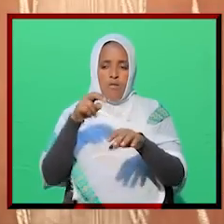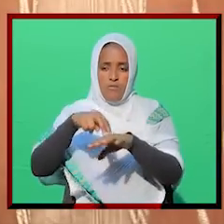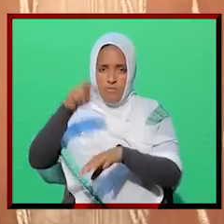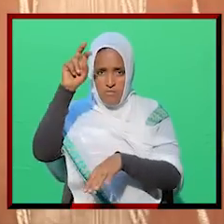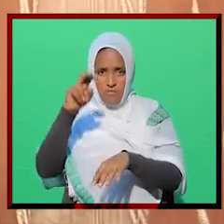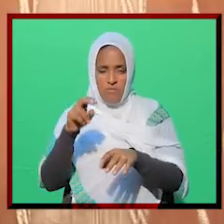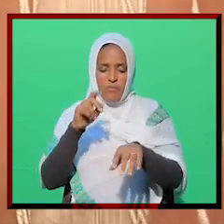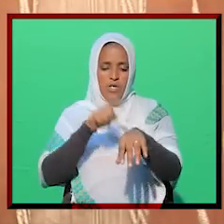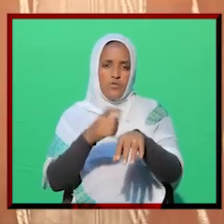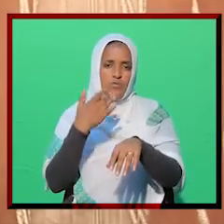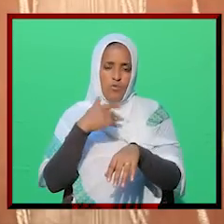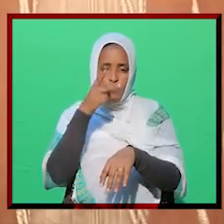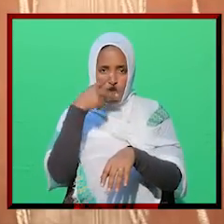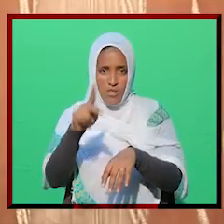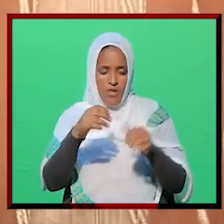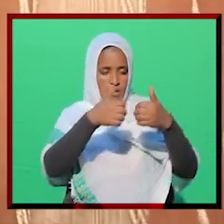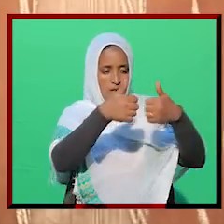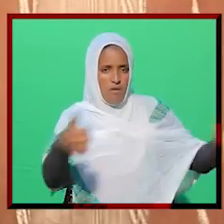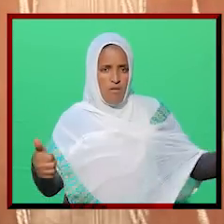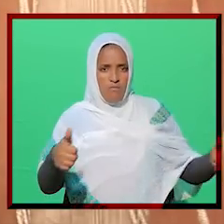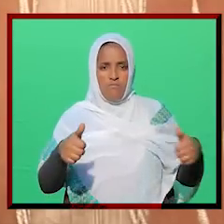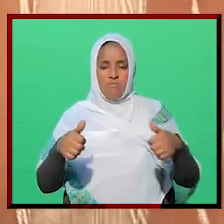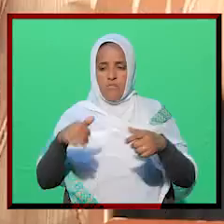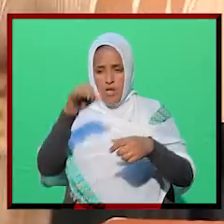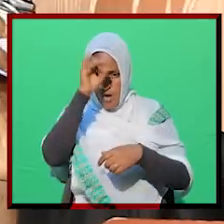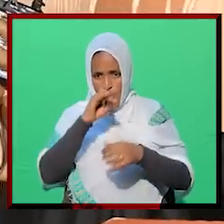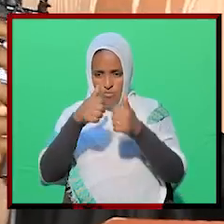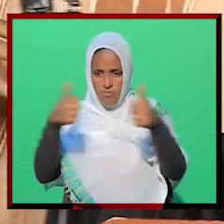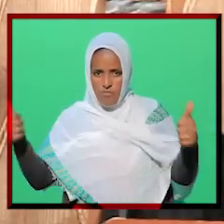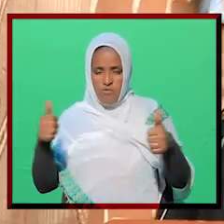ያህል ሊቀ ሊቃውንት ስማ ኮነ መላክ ሀሳብ ይሰጡበታል።